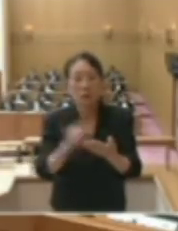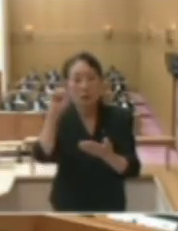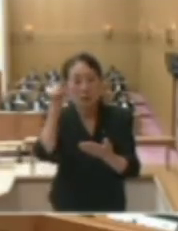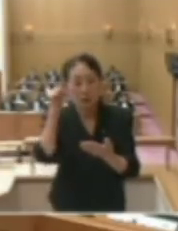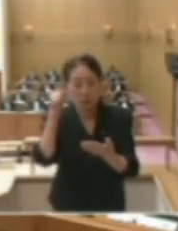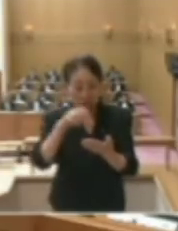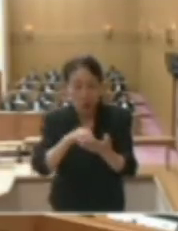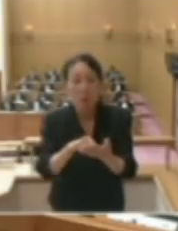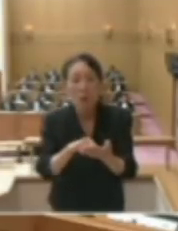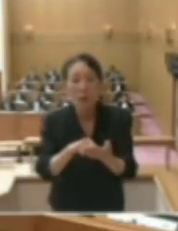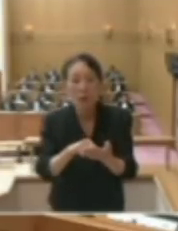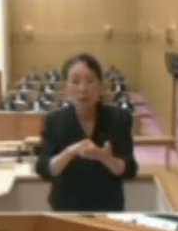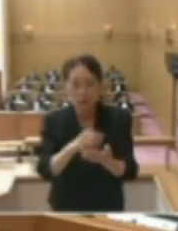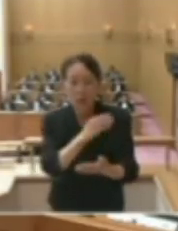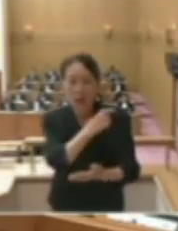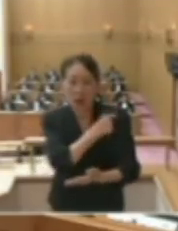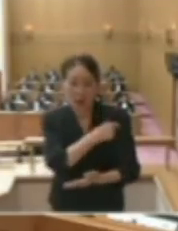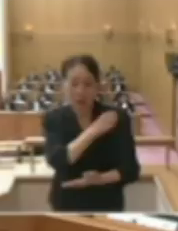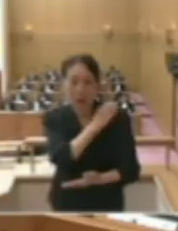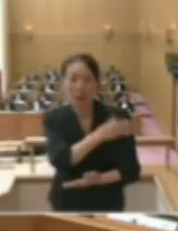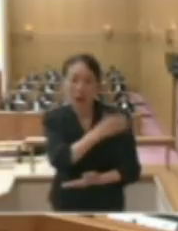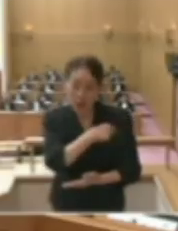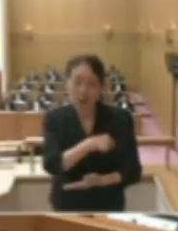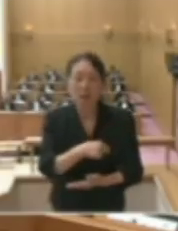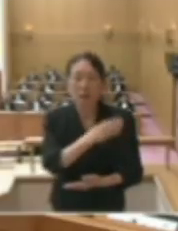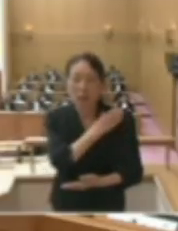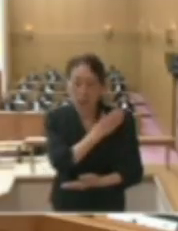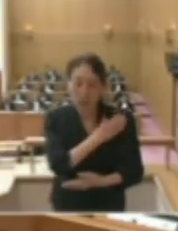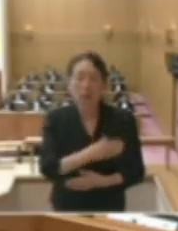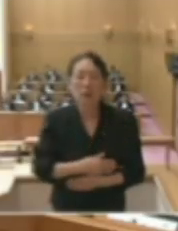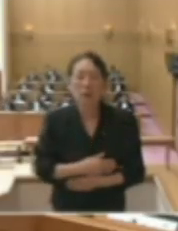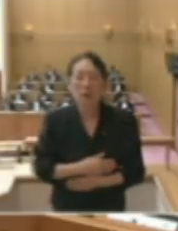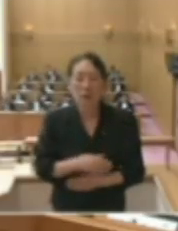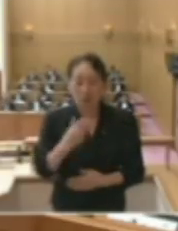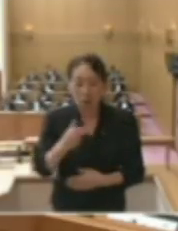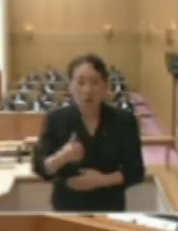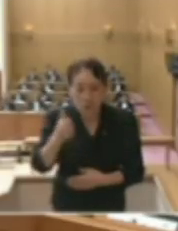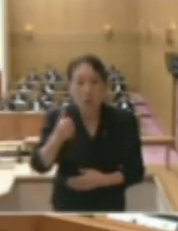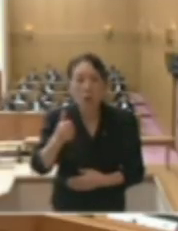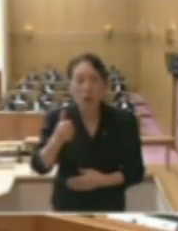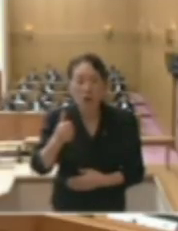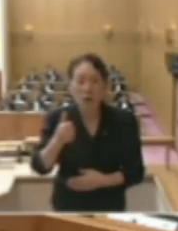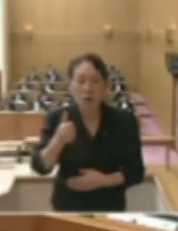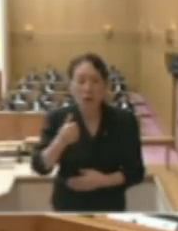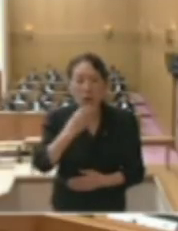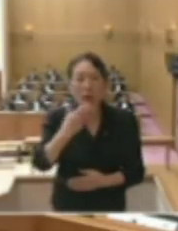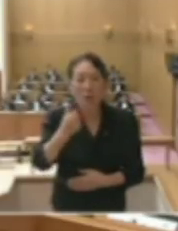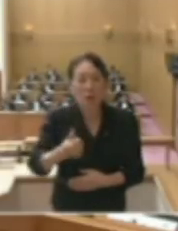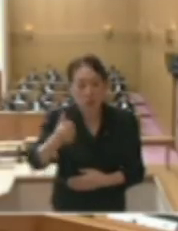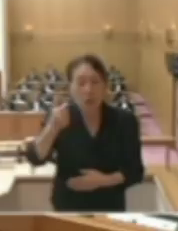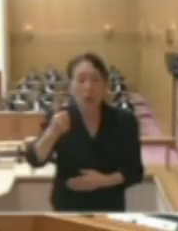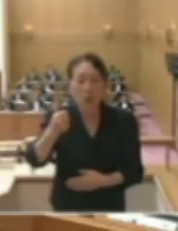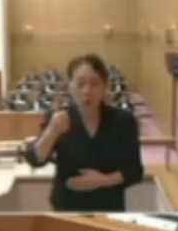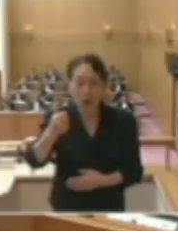った、肩書き、福山市長、江代表直樹。見た人は、市長はそう思わ、吉見場を一生懸命思っても見た人は